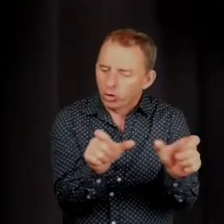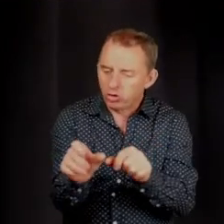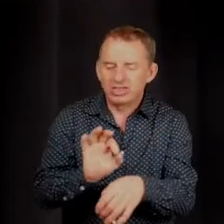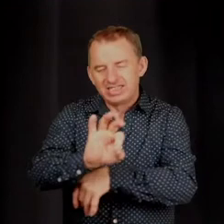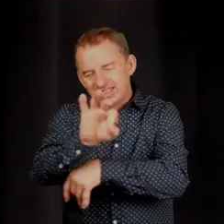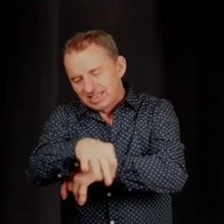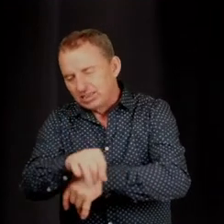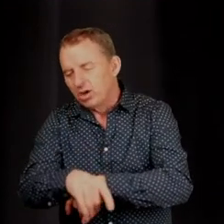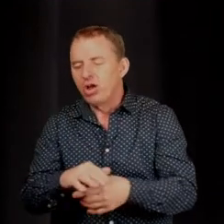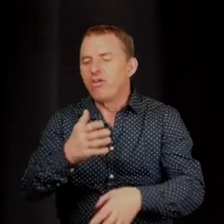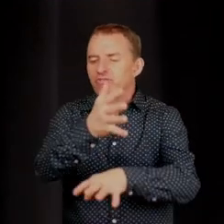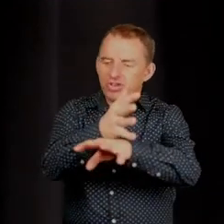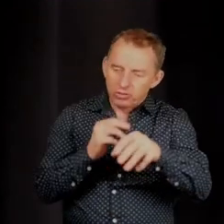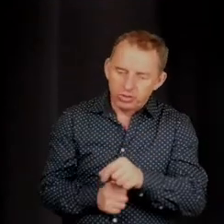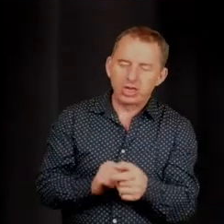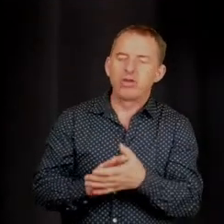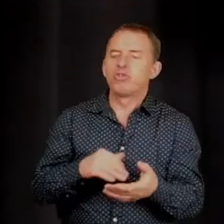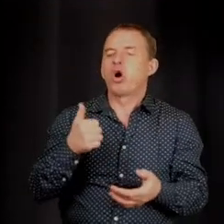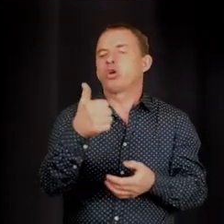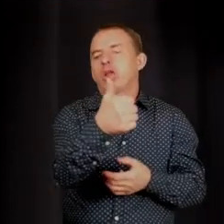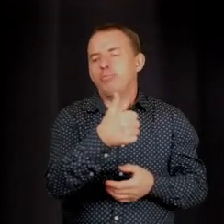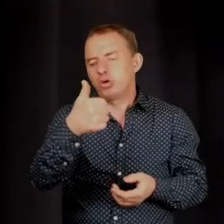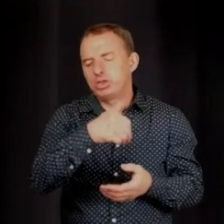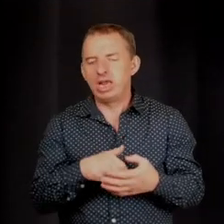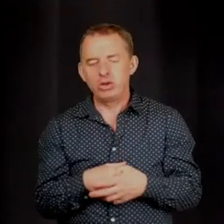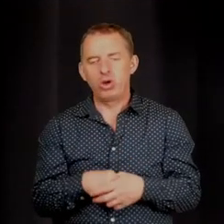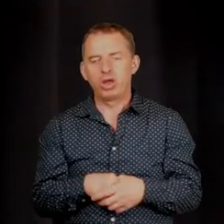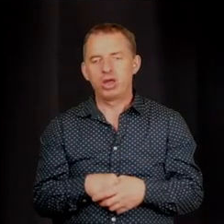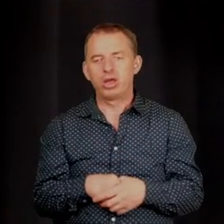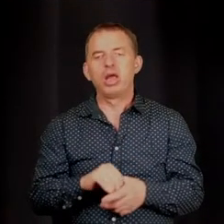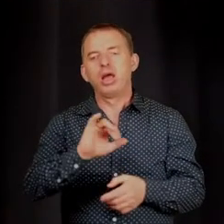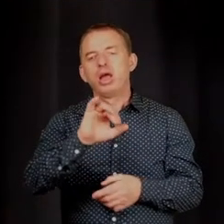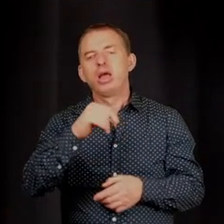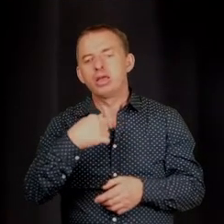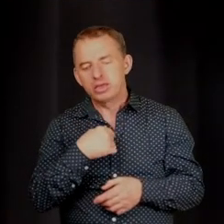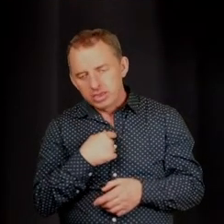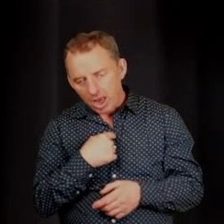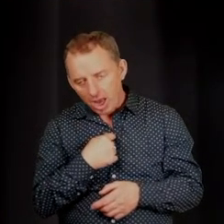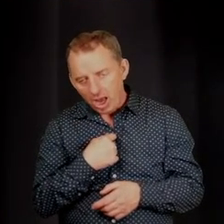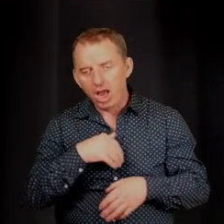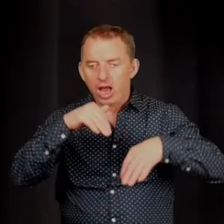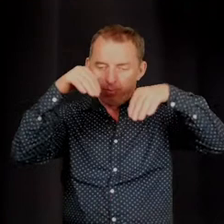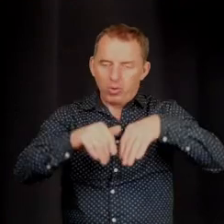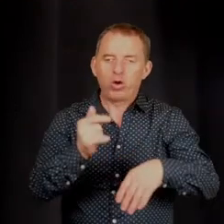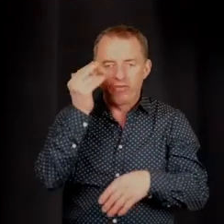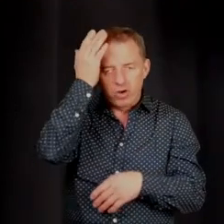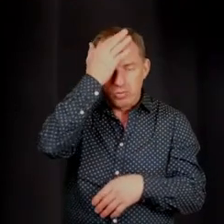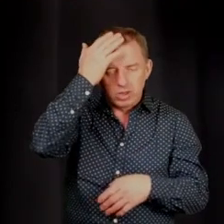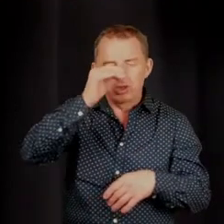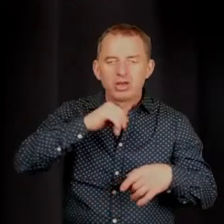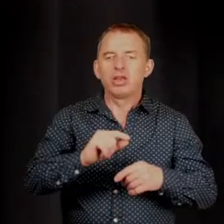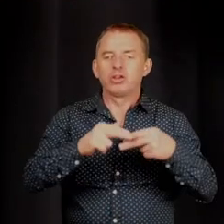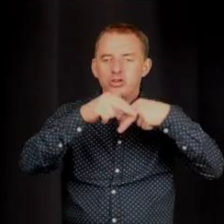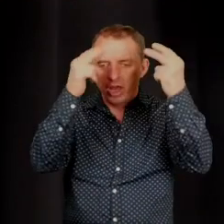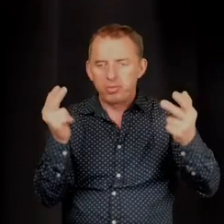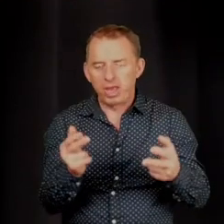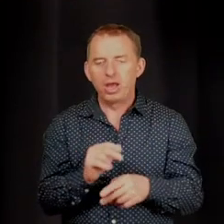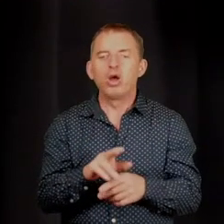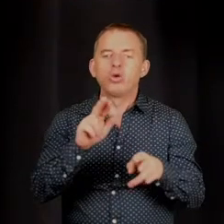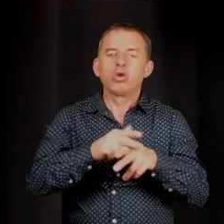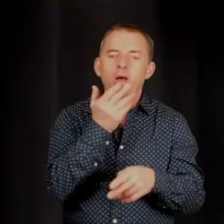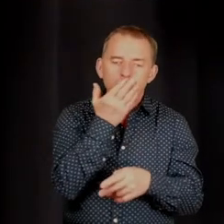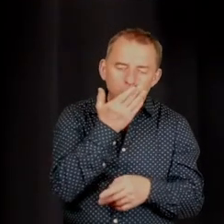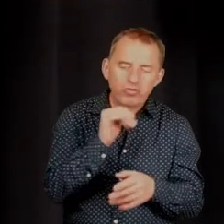w osamotnieniu. And I can imagine the angels in heaven. I ja mogę sobie tylko wyobrazić aniołów w niebie, saying to Jesus, którzy mówią